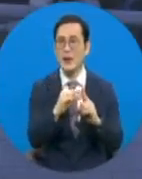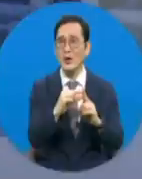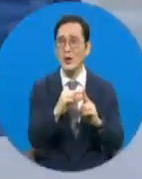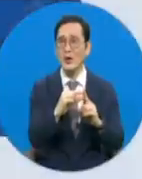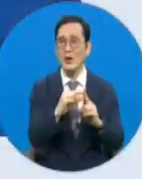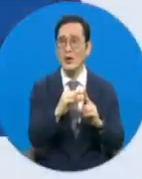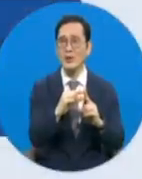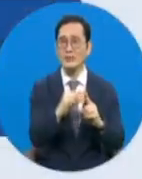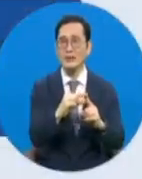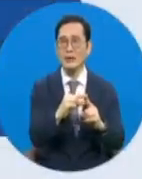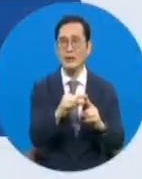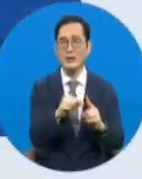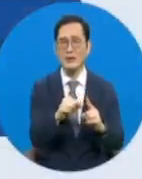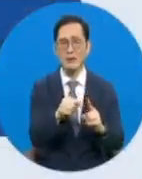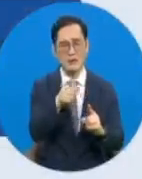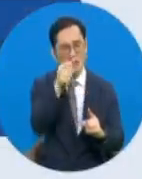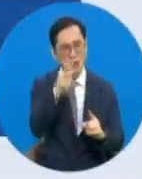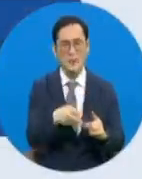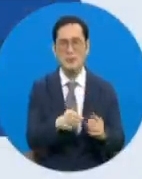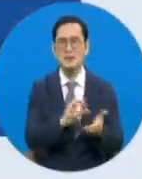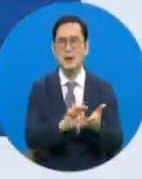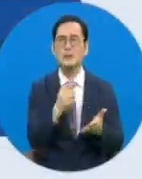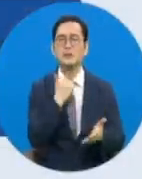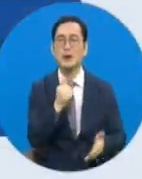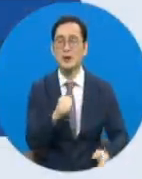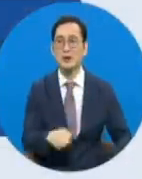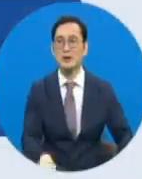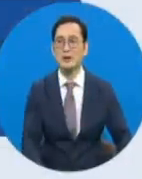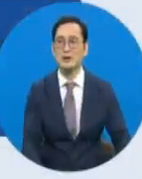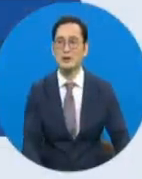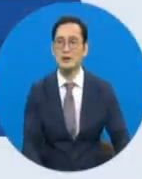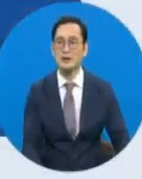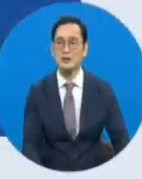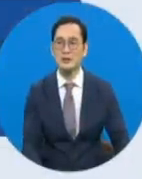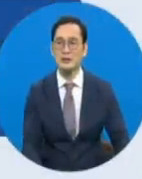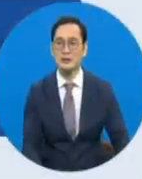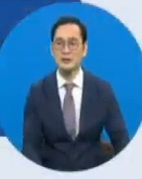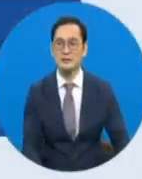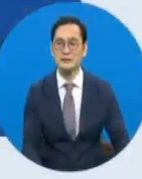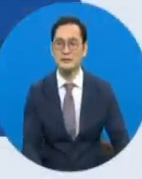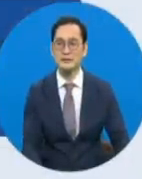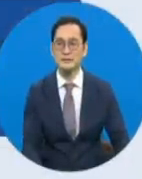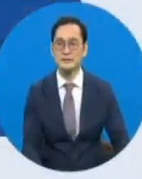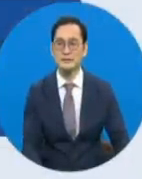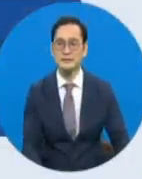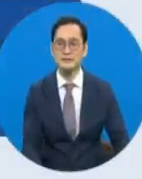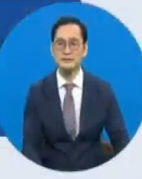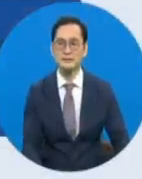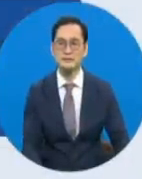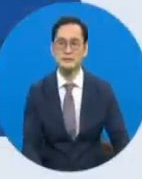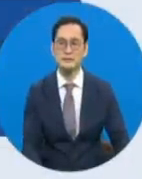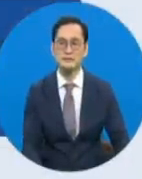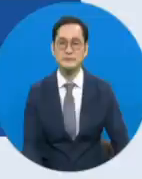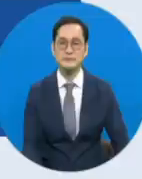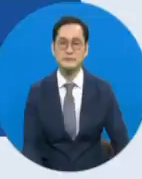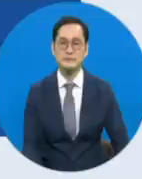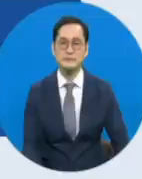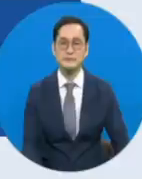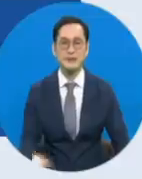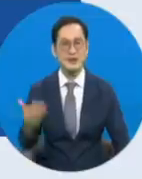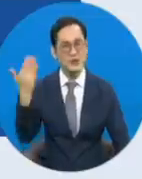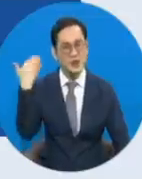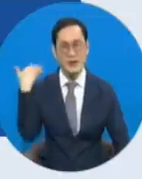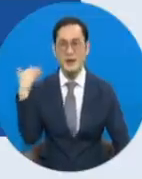한국에서 여러 차례 언급한 발언을 의식한 게 아니냐는 분석도 나오고 있습니다. 김영주 의원님. 네. 그러니까